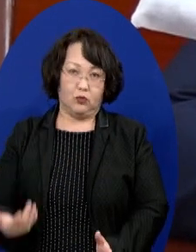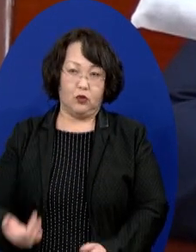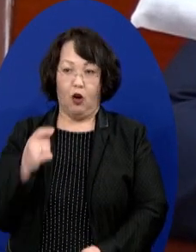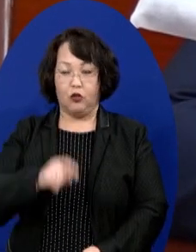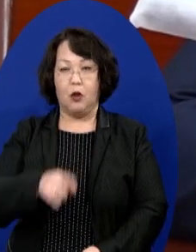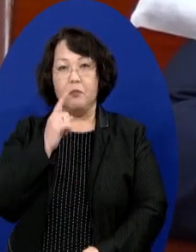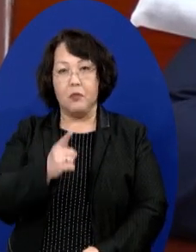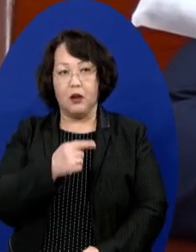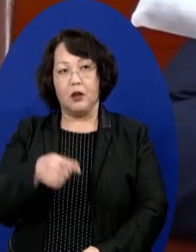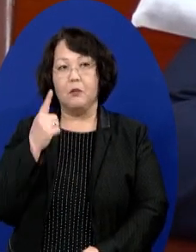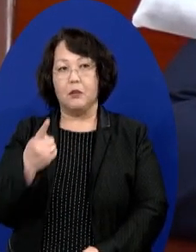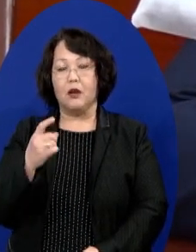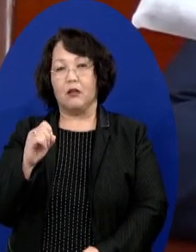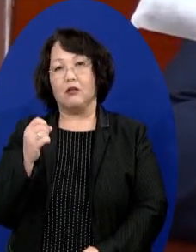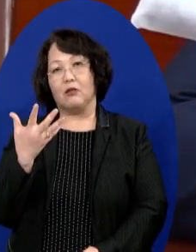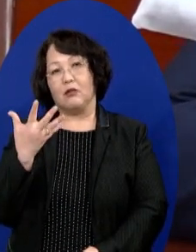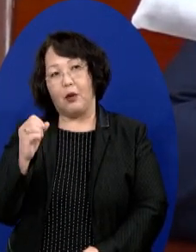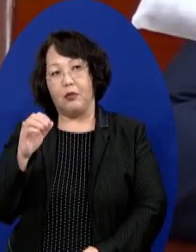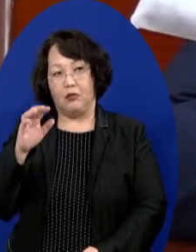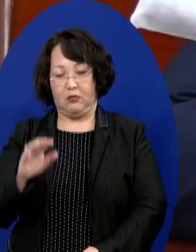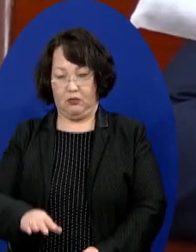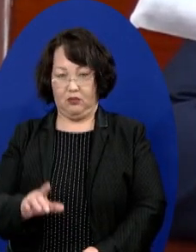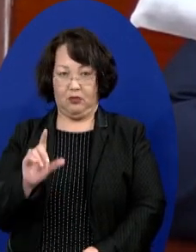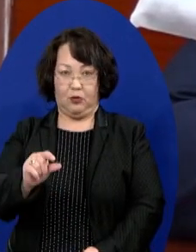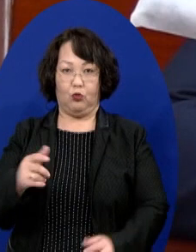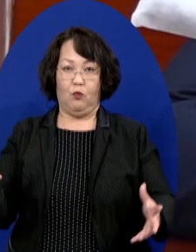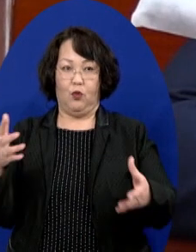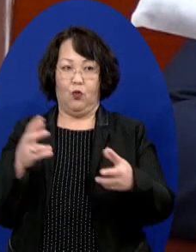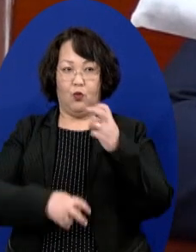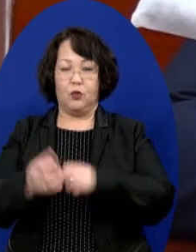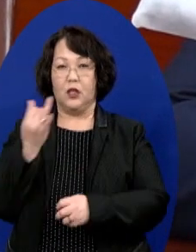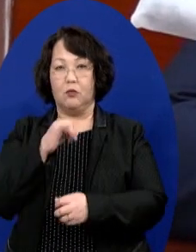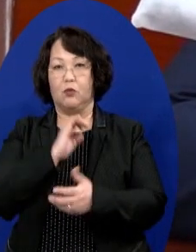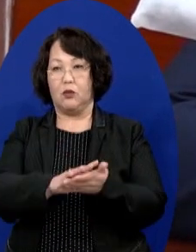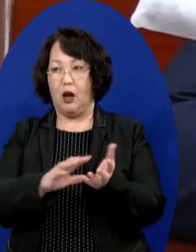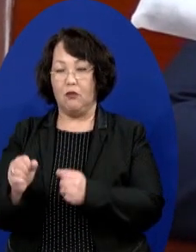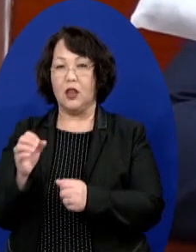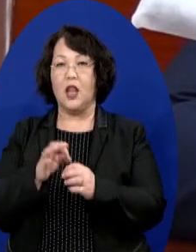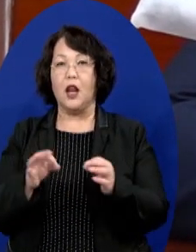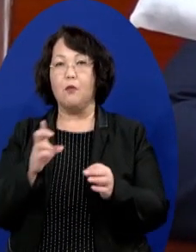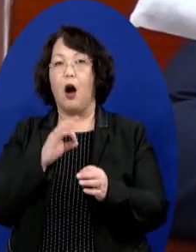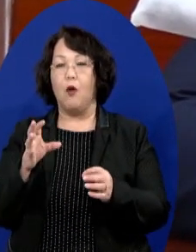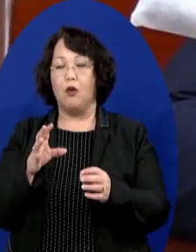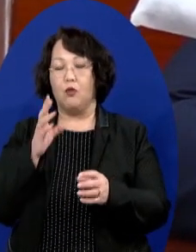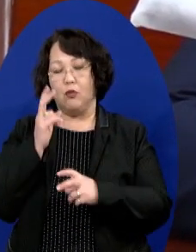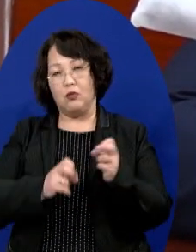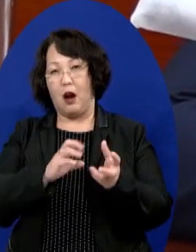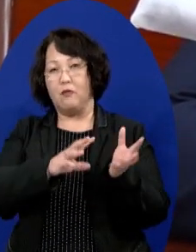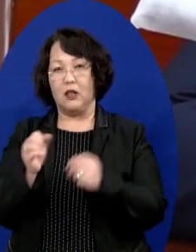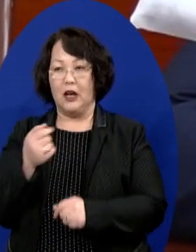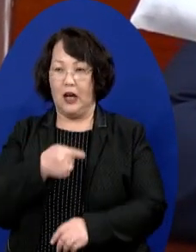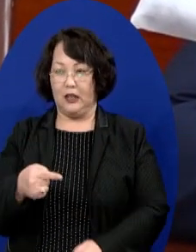1050-аар ер нь үйлдвэрчнэр 1000-аас доош авч байгаа. Одоо том үйлдвэрүүд бол одоо нарийн бовны үйлдвэрүүд бол. Тэгэхээр бид нэг хасах